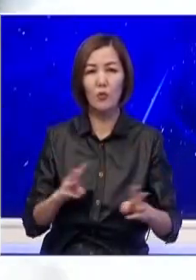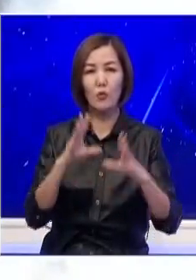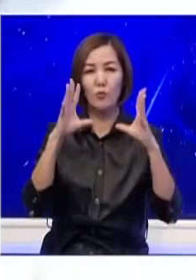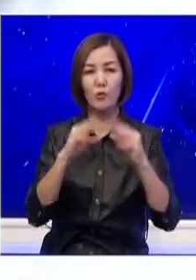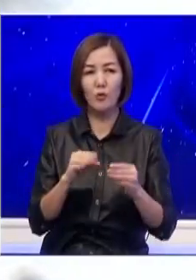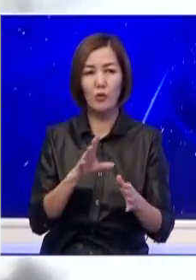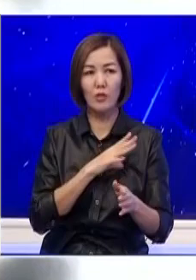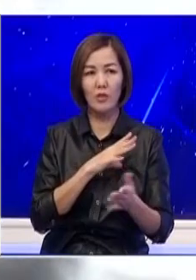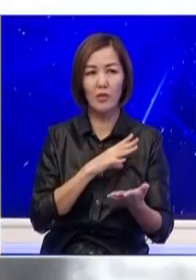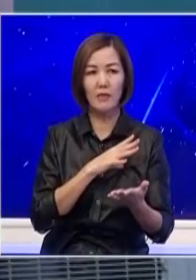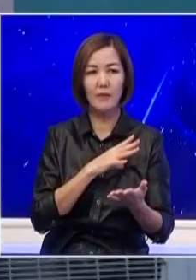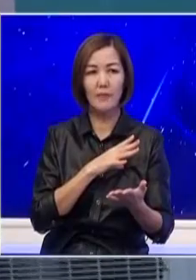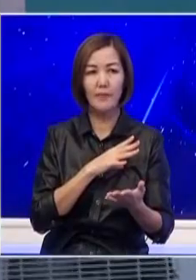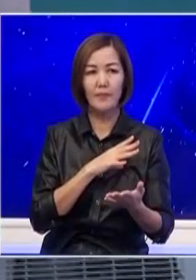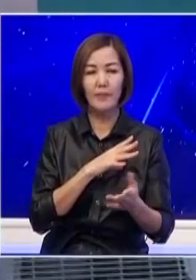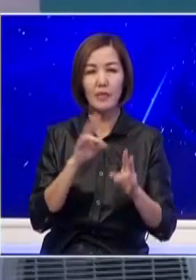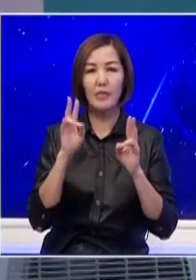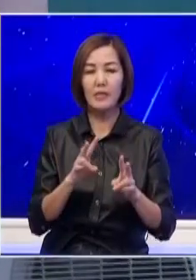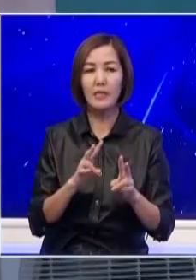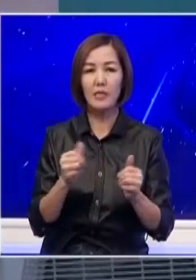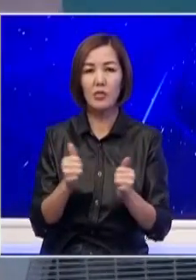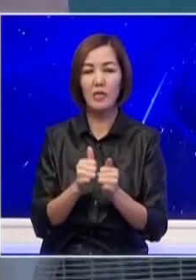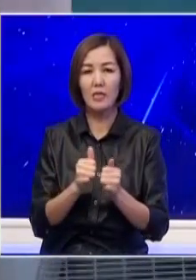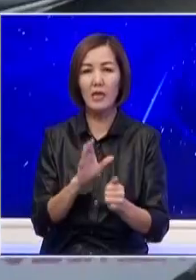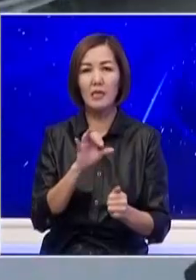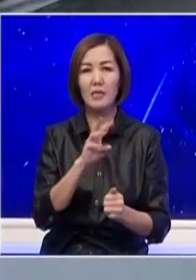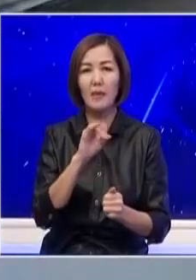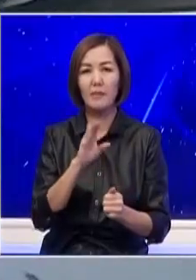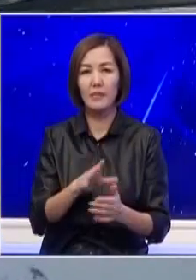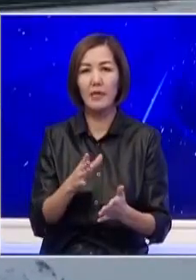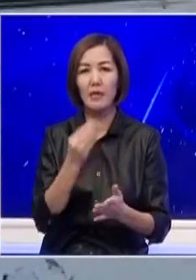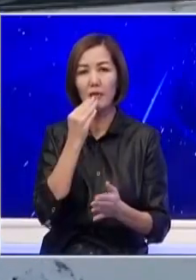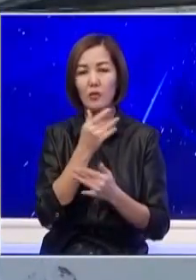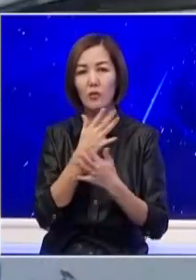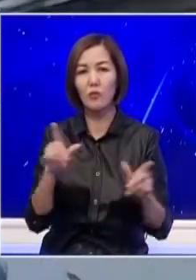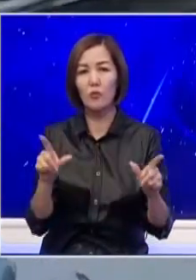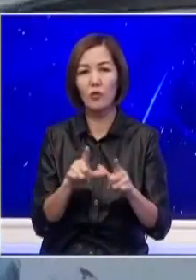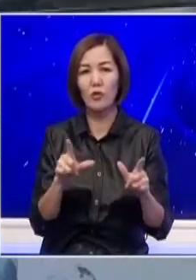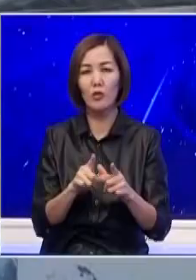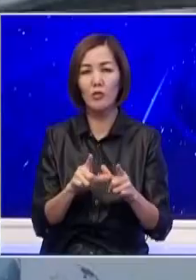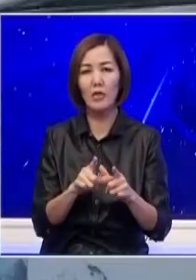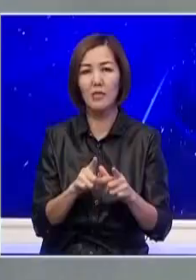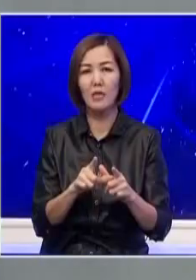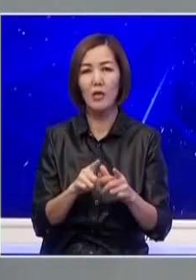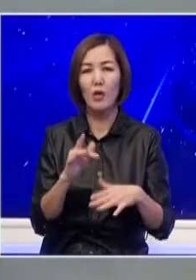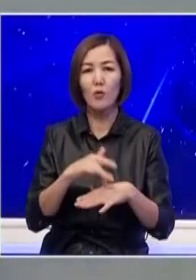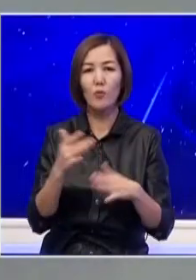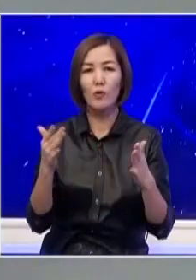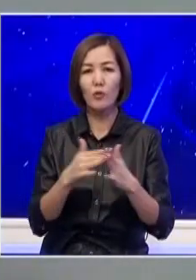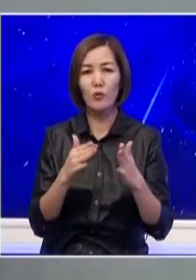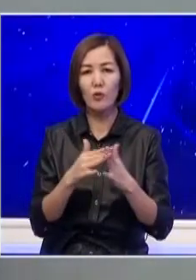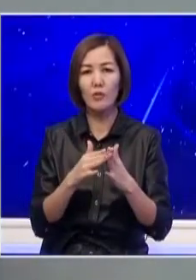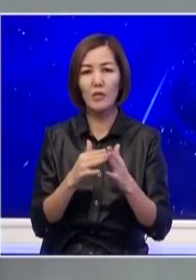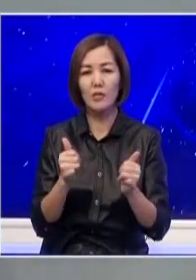будақтаған қызыл жалынды тізгіндеуге кірісті. Десе де іргедегі самсахана мен азық-түлік дүкенінің ортасында және арт жақтағы көп қабатты тұрғын